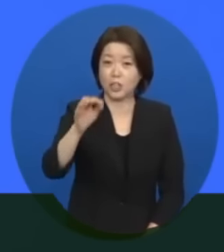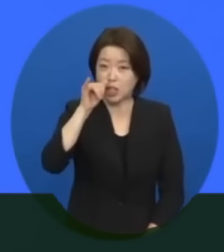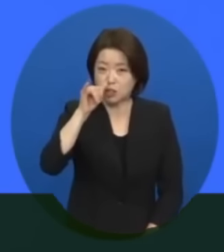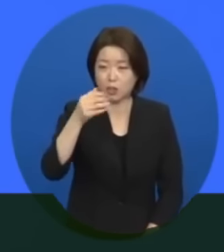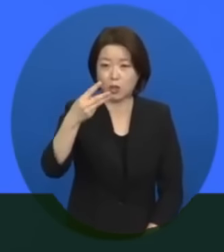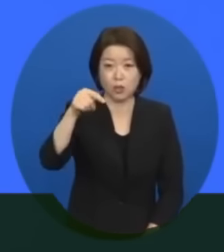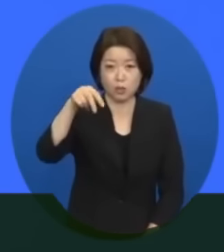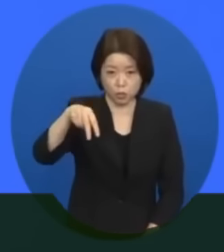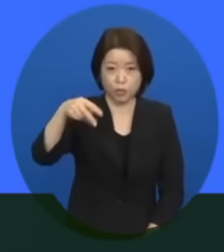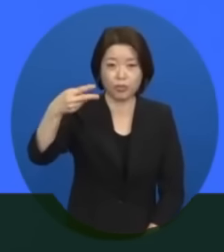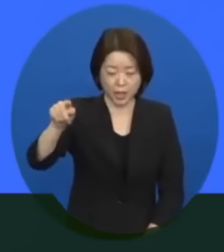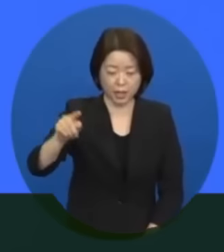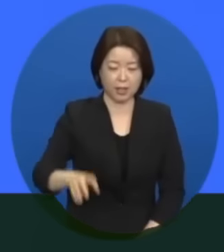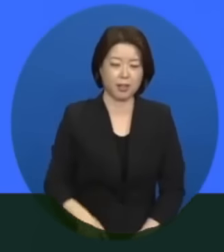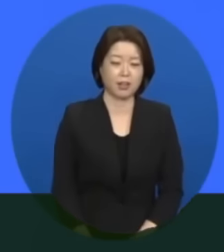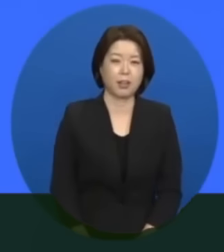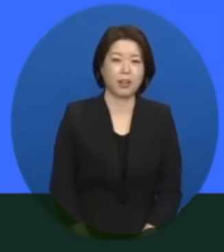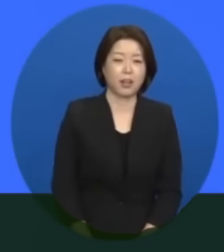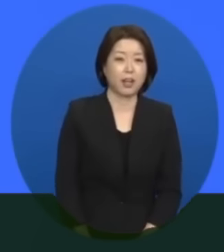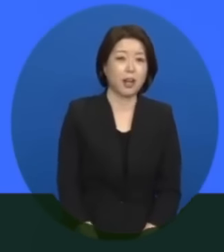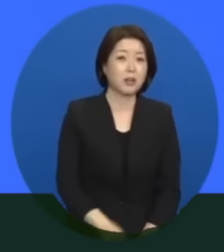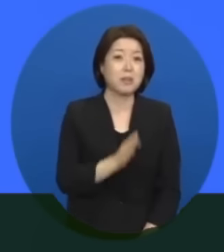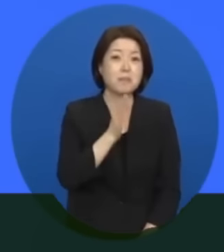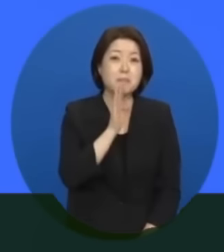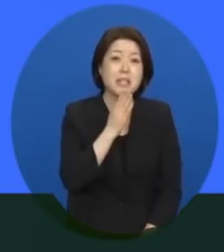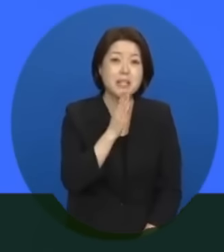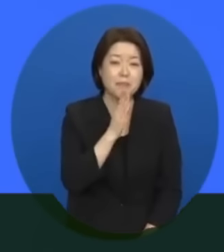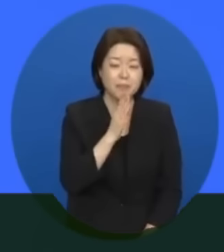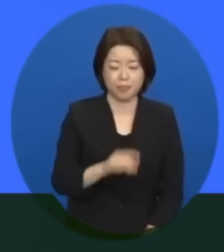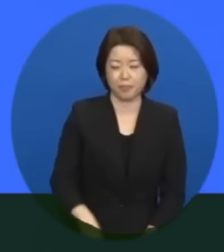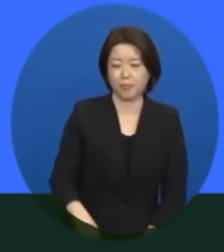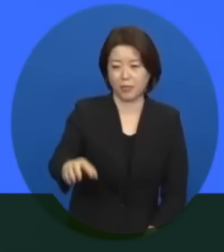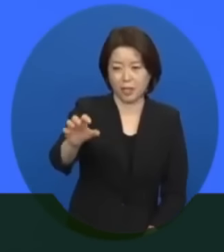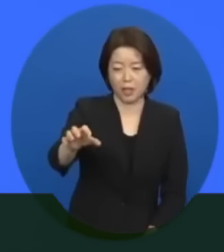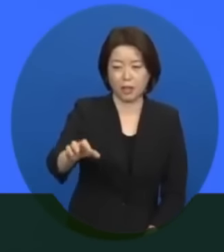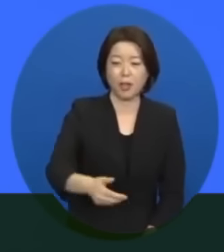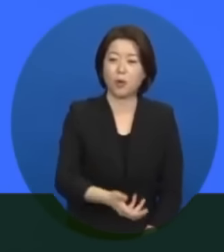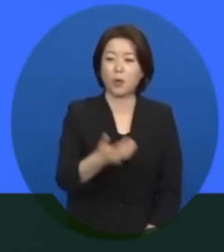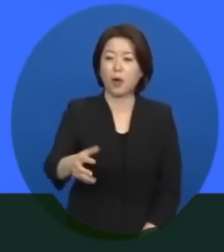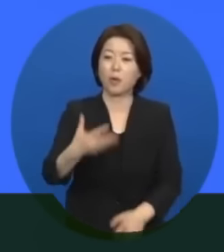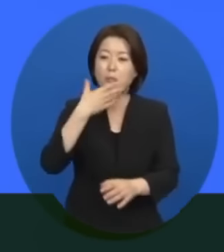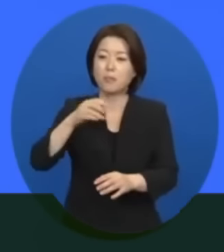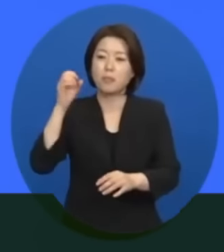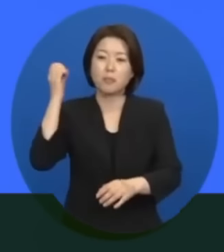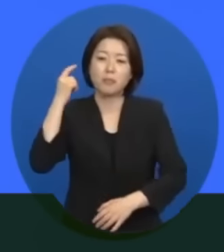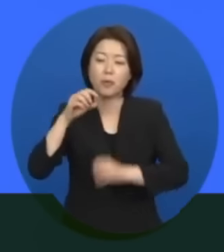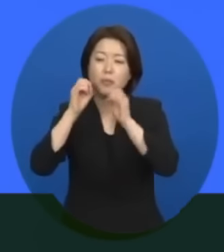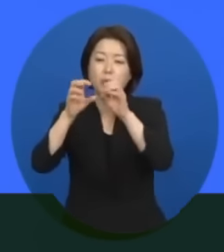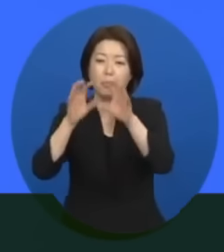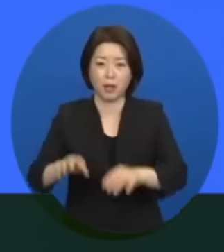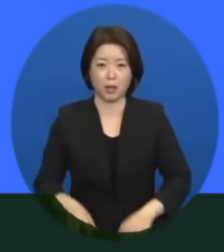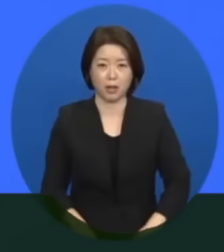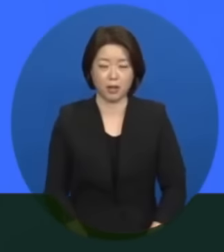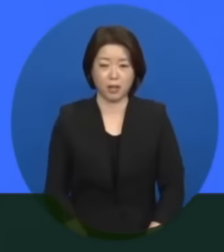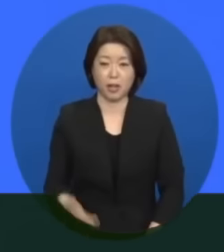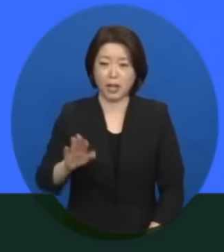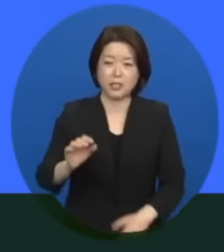거예요 그래서이 빌립이 루라는 지역을 지나면서 복음을 전했을 텐데 그는 그를 보지 못하고